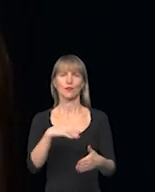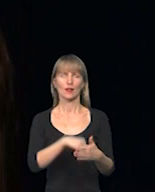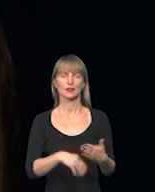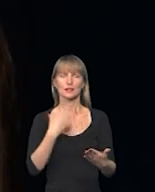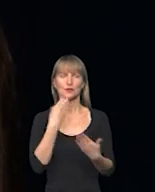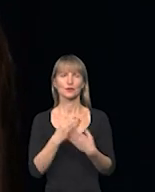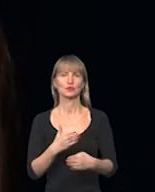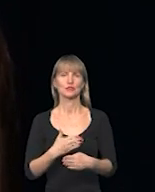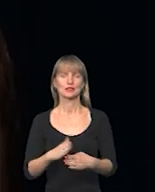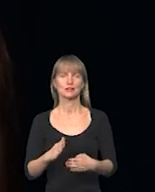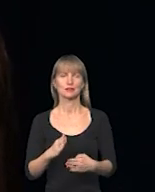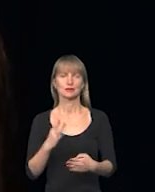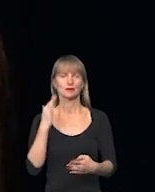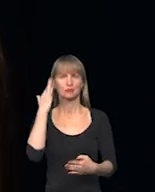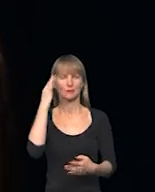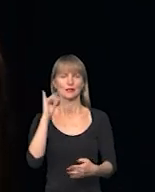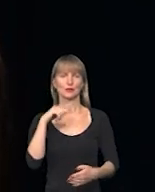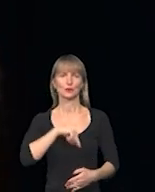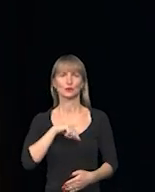частинку креативу і душі.